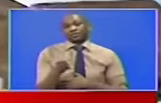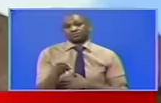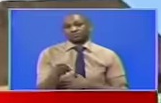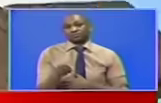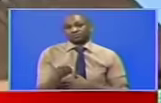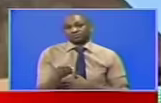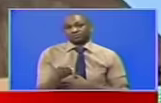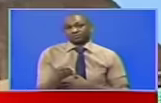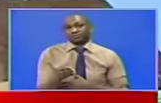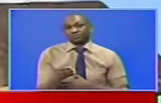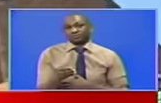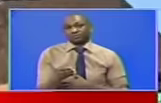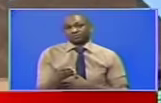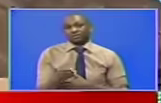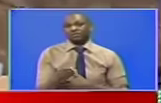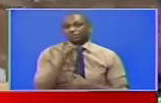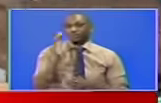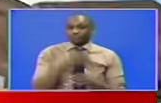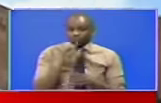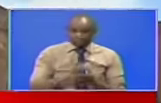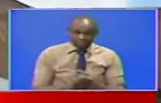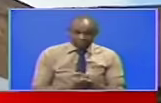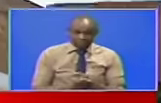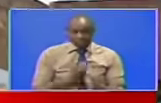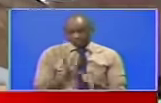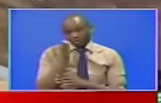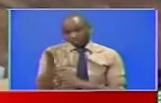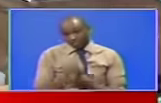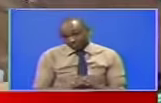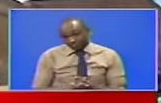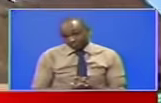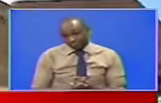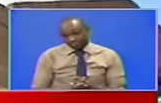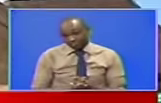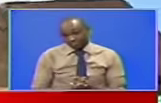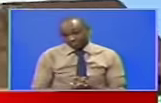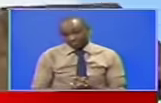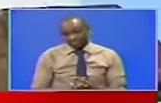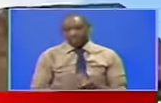kanyakini roho ye. Nikuwa naimba, kanyakini roho ye, roho nye roko.